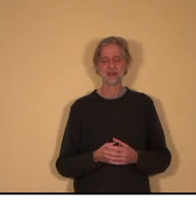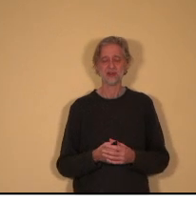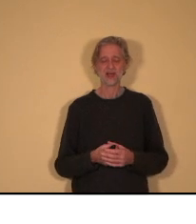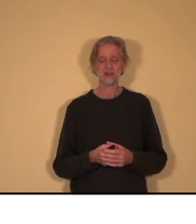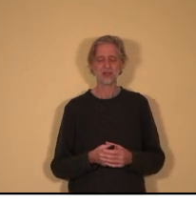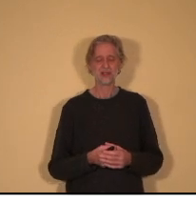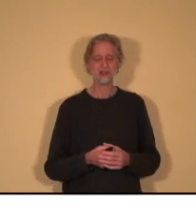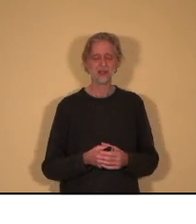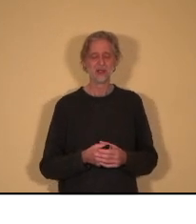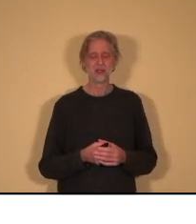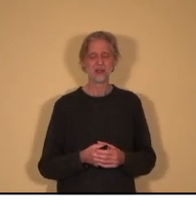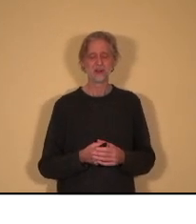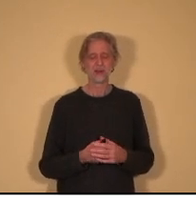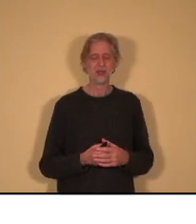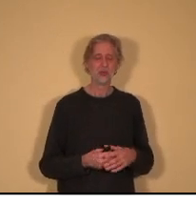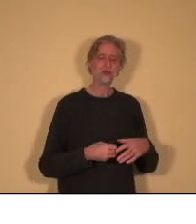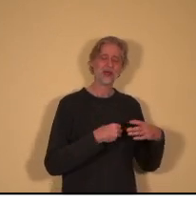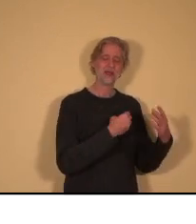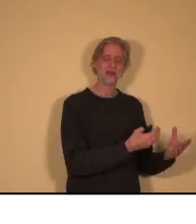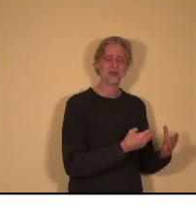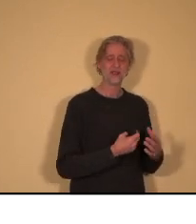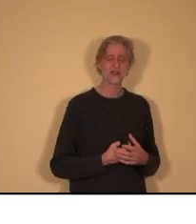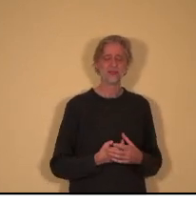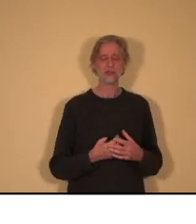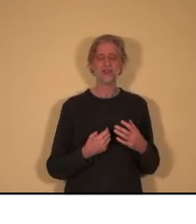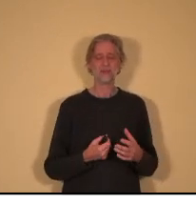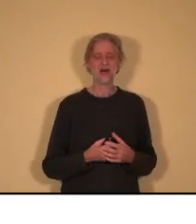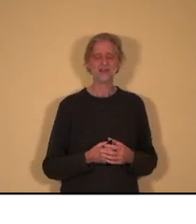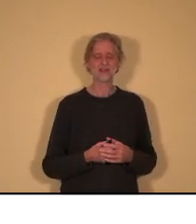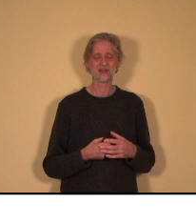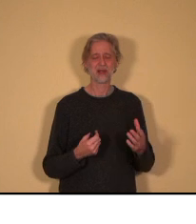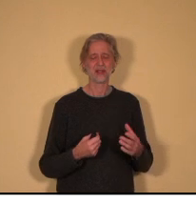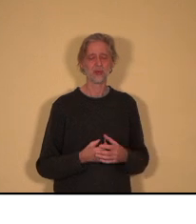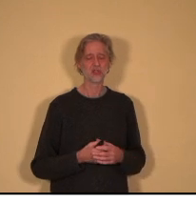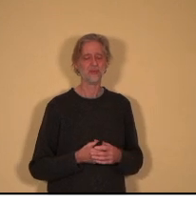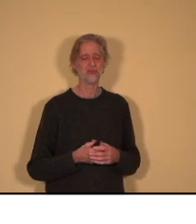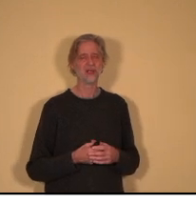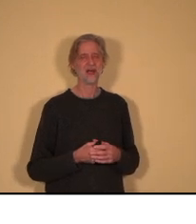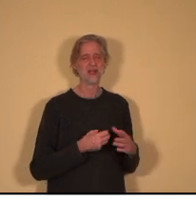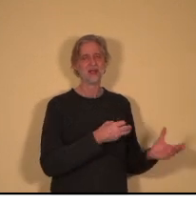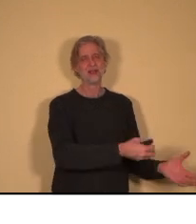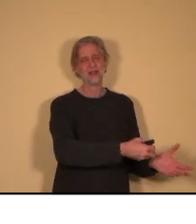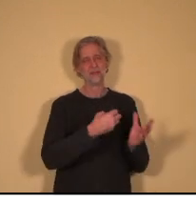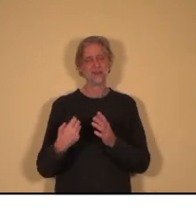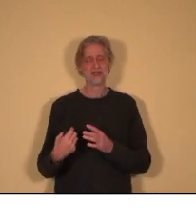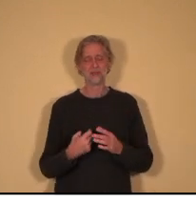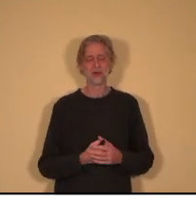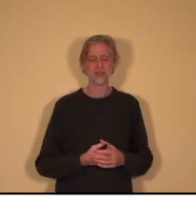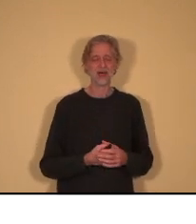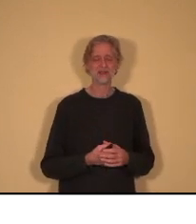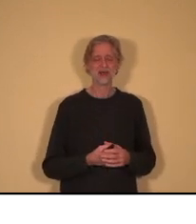als Katalysator dient, und eine nicht flüchtige Basis in einer ionischen Flüssigkeit, die eben